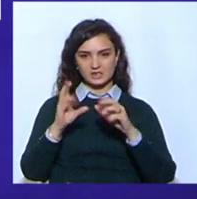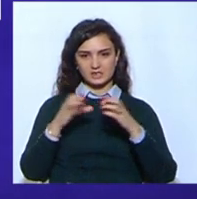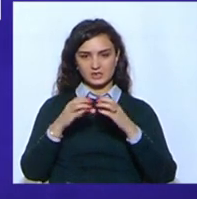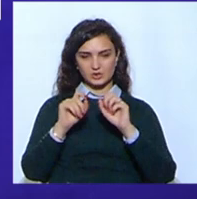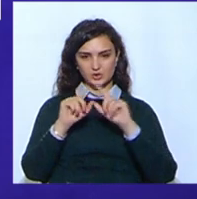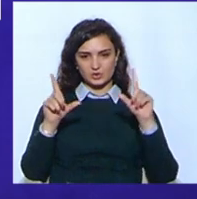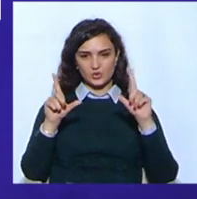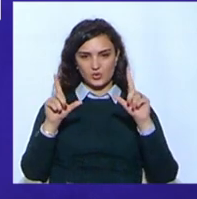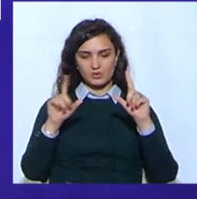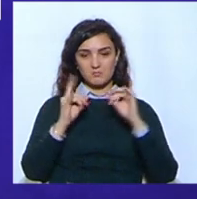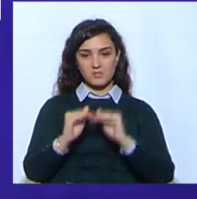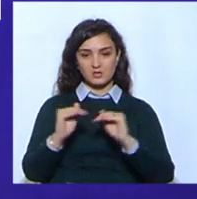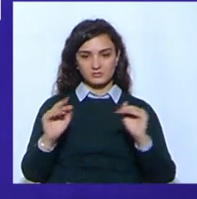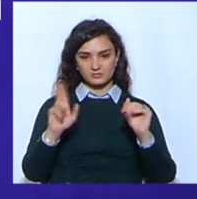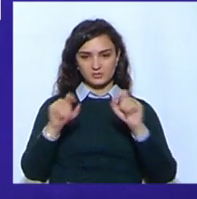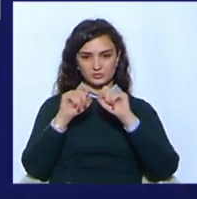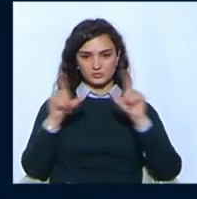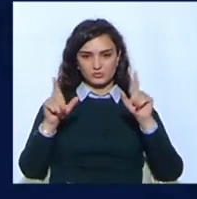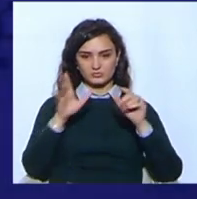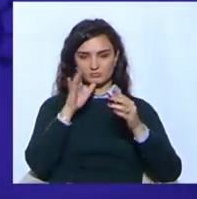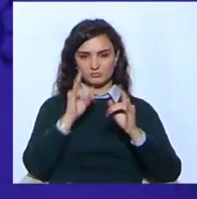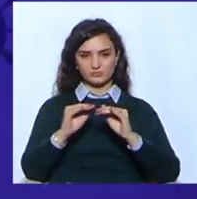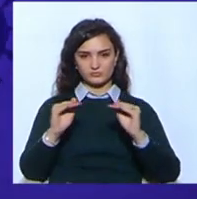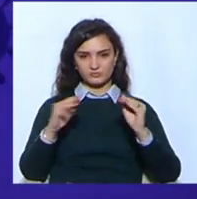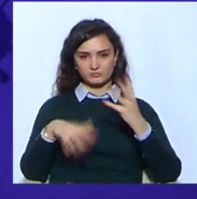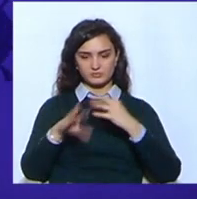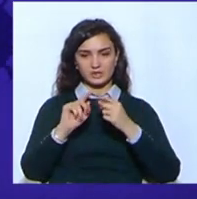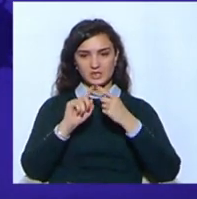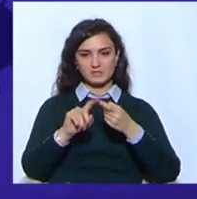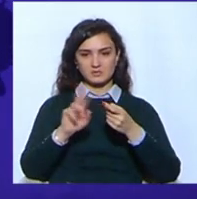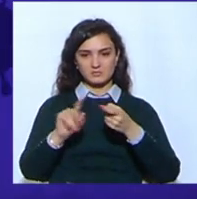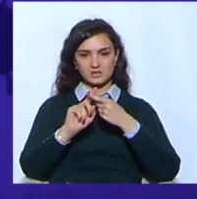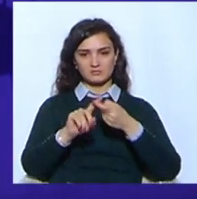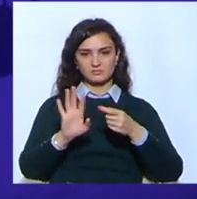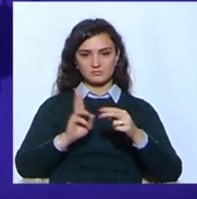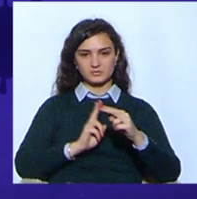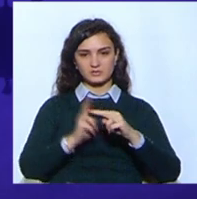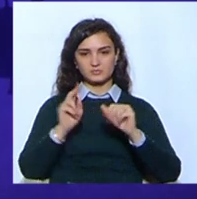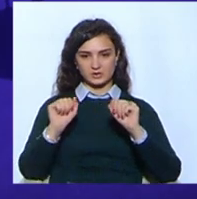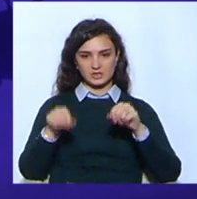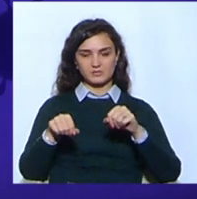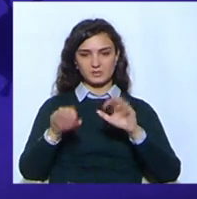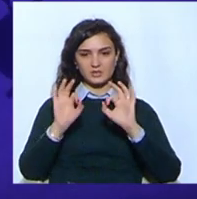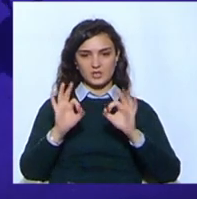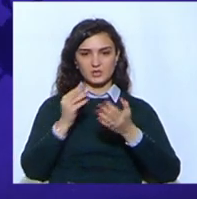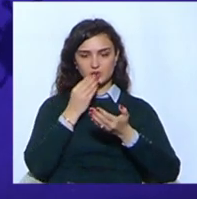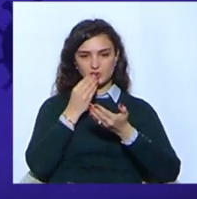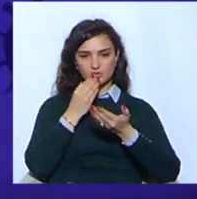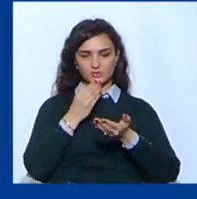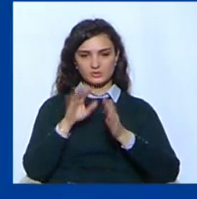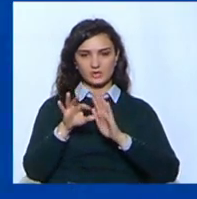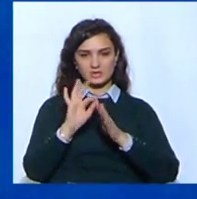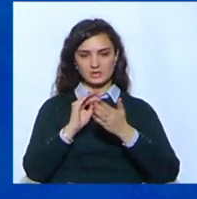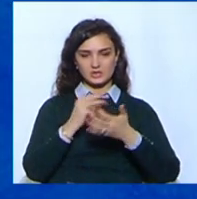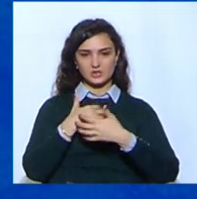წარმოადგენენ სკოლამდელი და სასკოლო ასაკის ბავშვები. გადამდებ და არაგადამდებ დაავადებათა თავიდან აცილება შესაძლებელია.